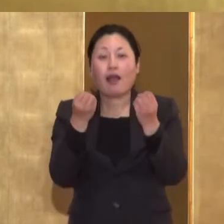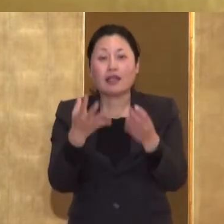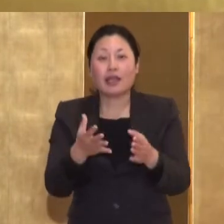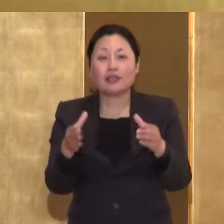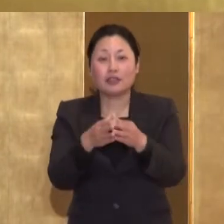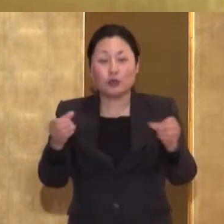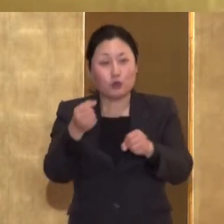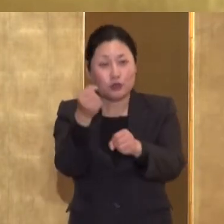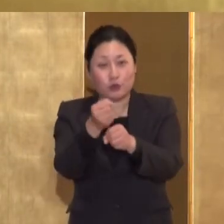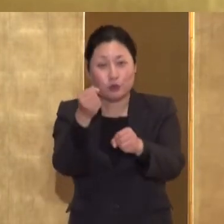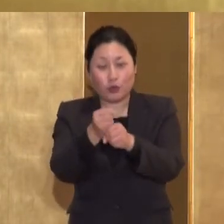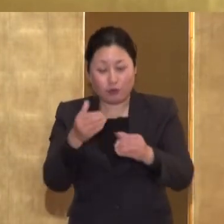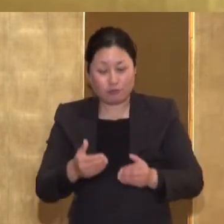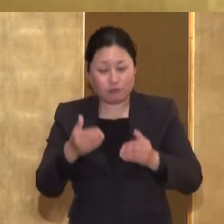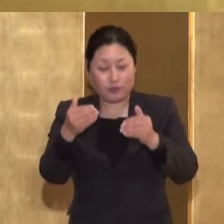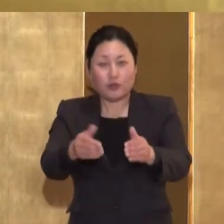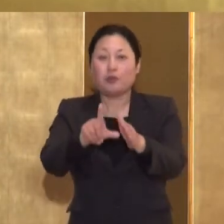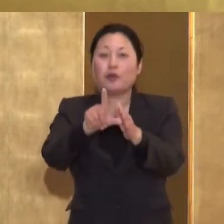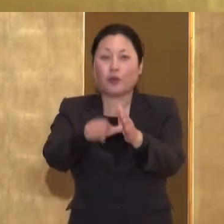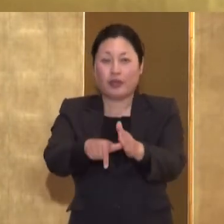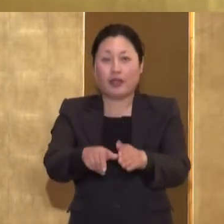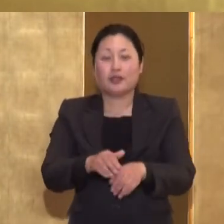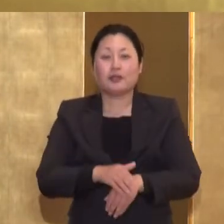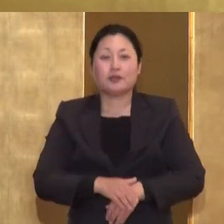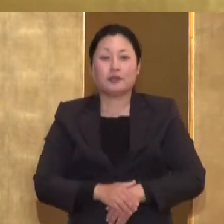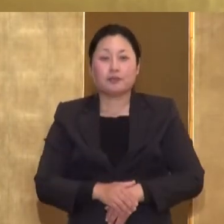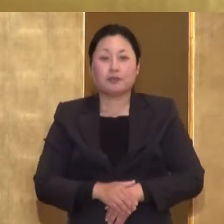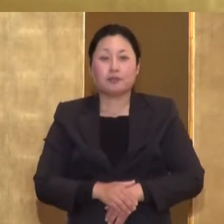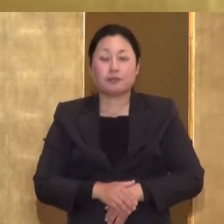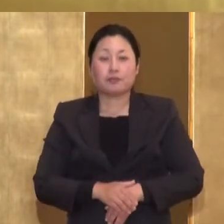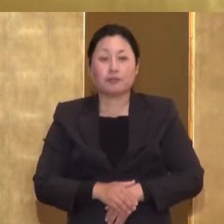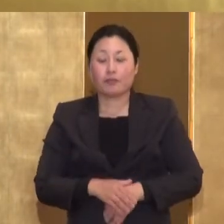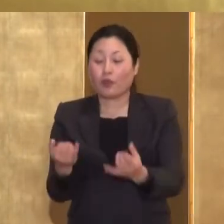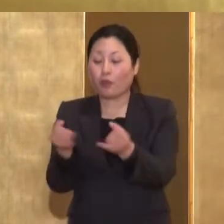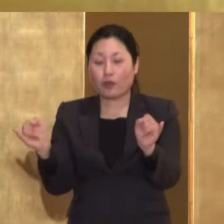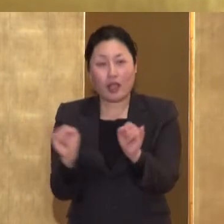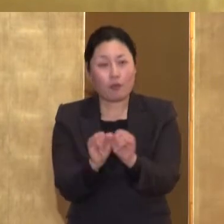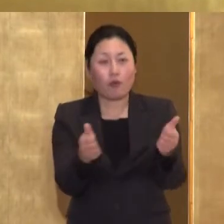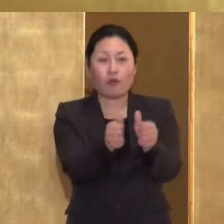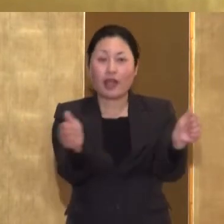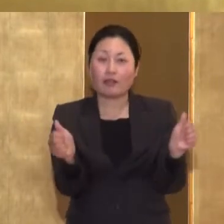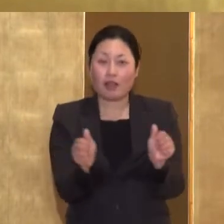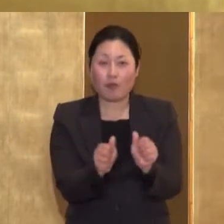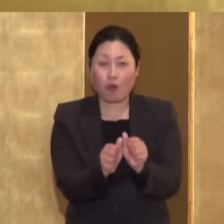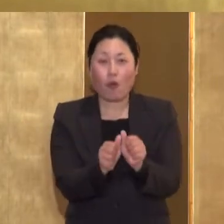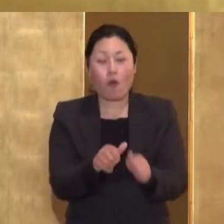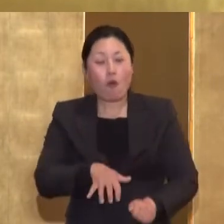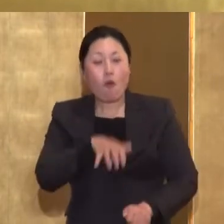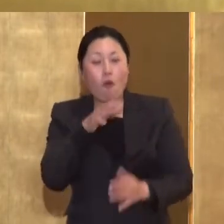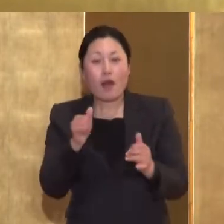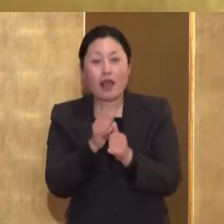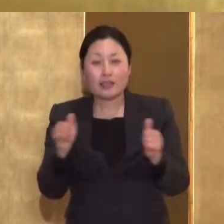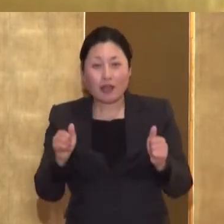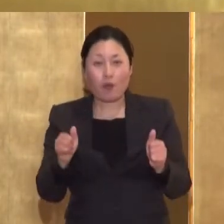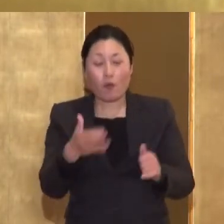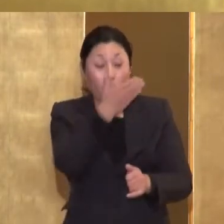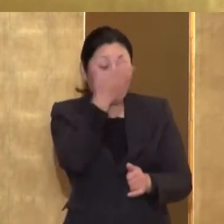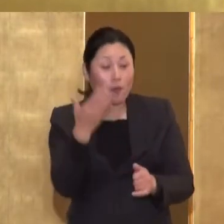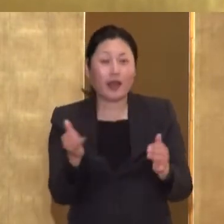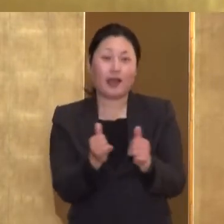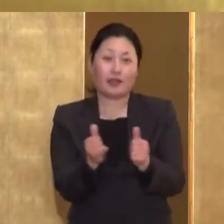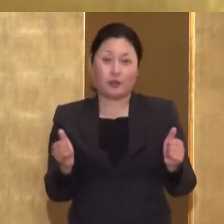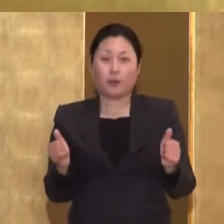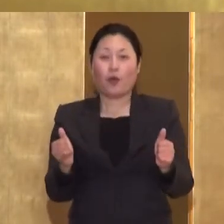国づくりを進めるときです。女性も男性も、お年寄りも若者